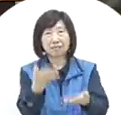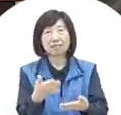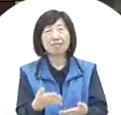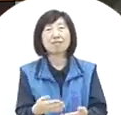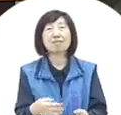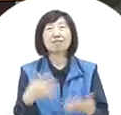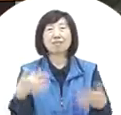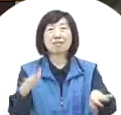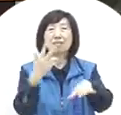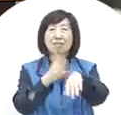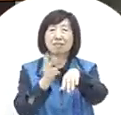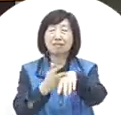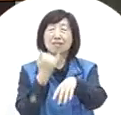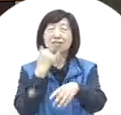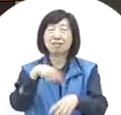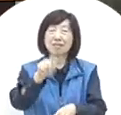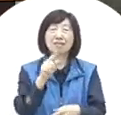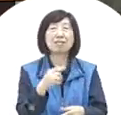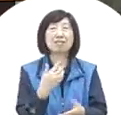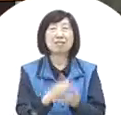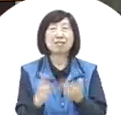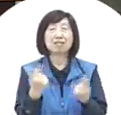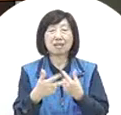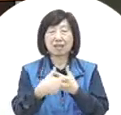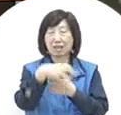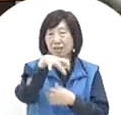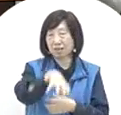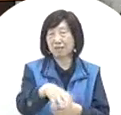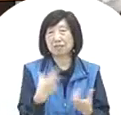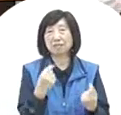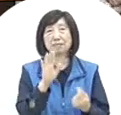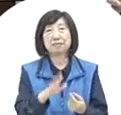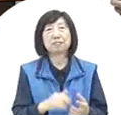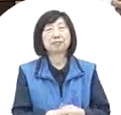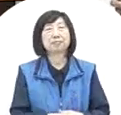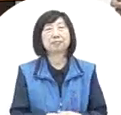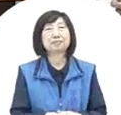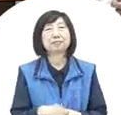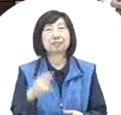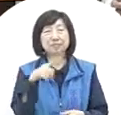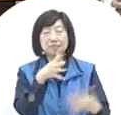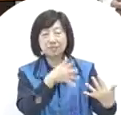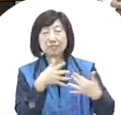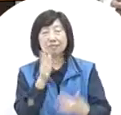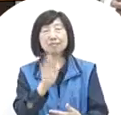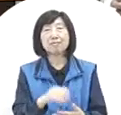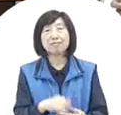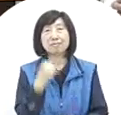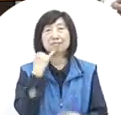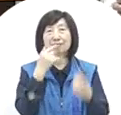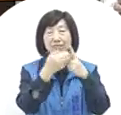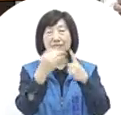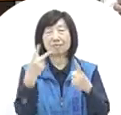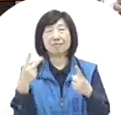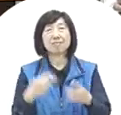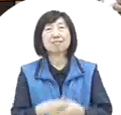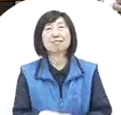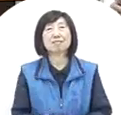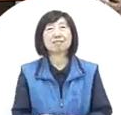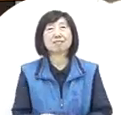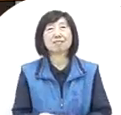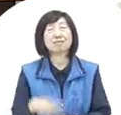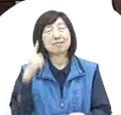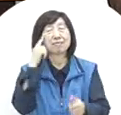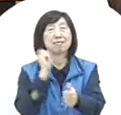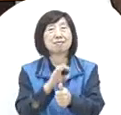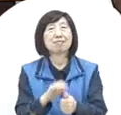道。譬如说呢，我们在我们的卫生所，我们也有提供这样子的咨询，那他们也可以打1920。 局长，我想跟你强调，就是说